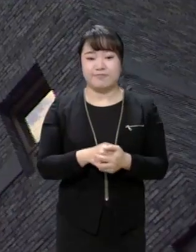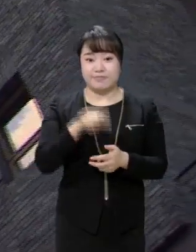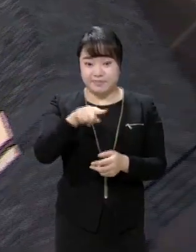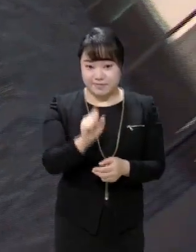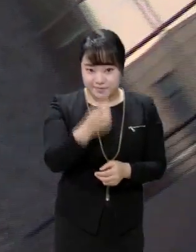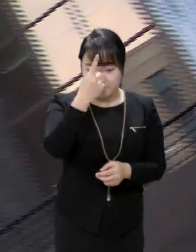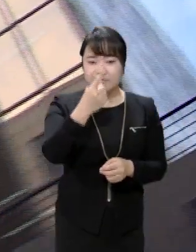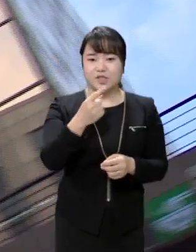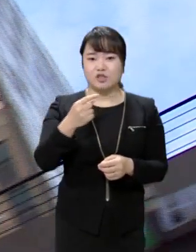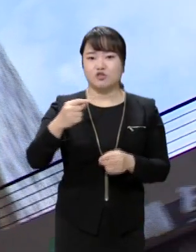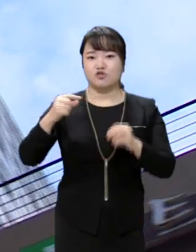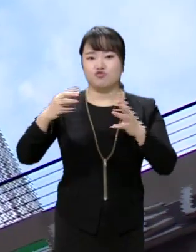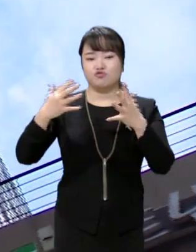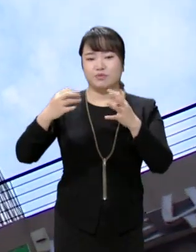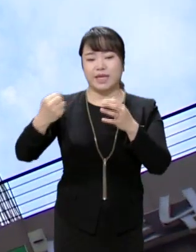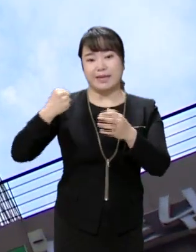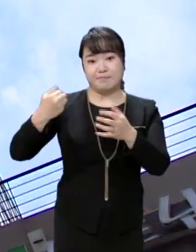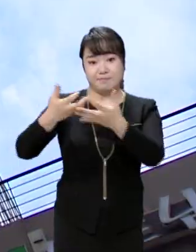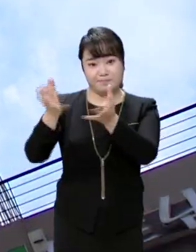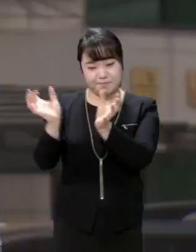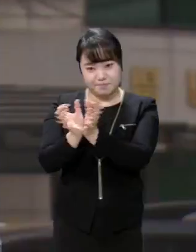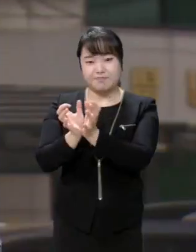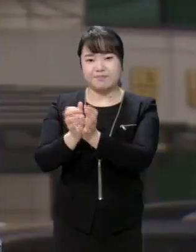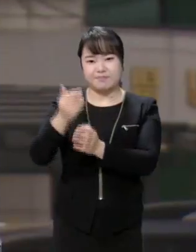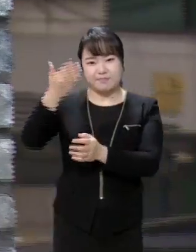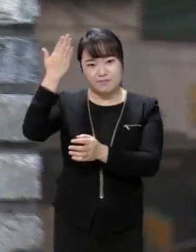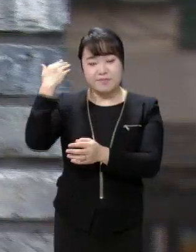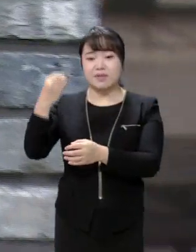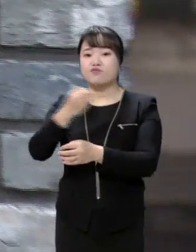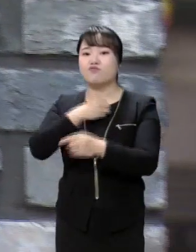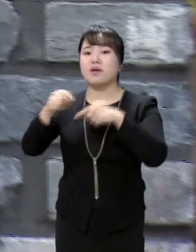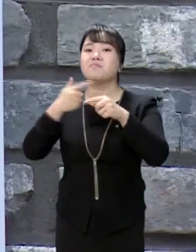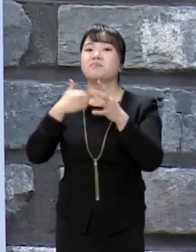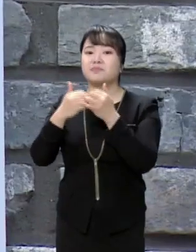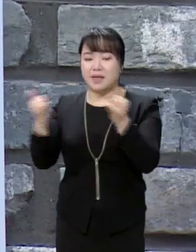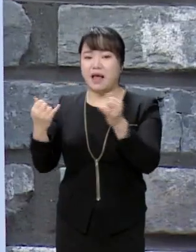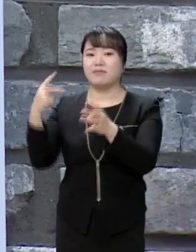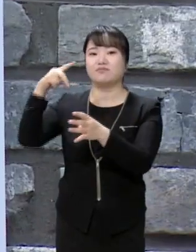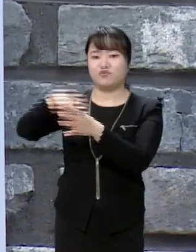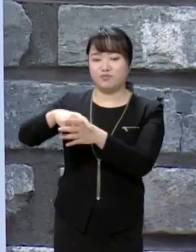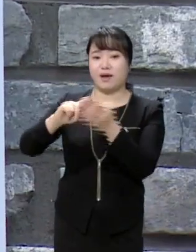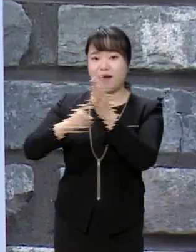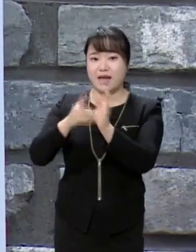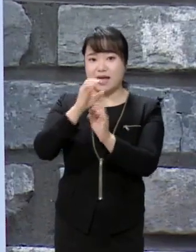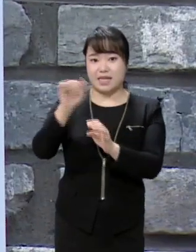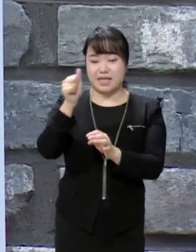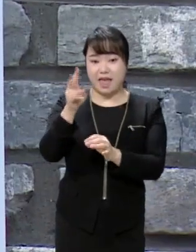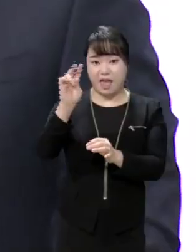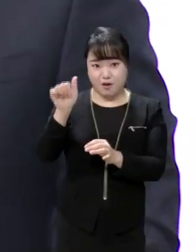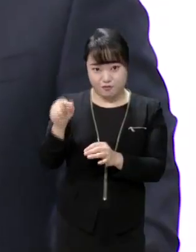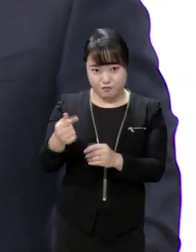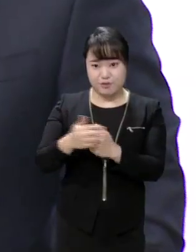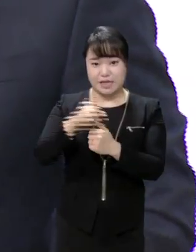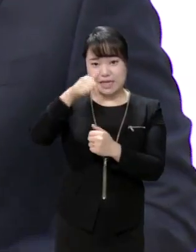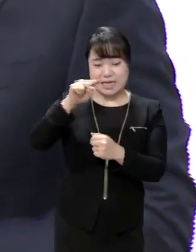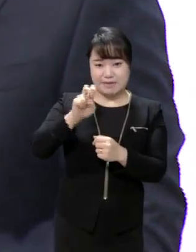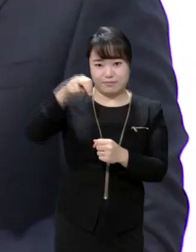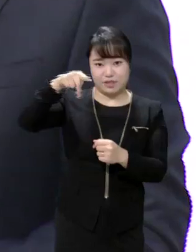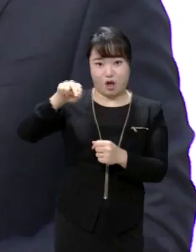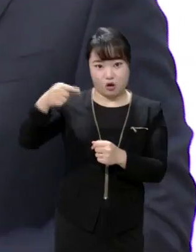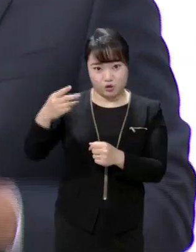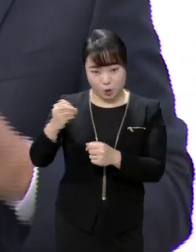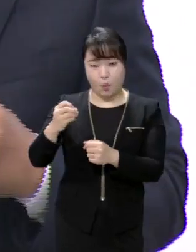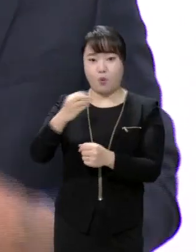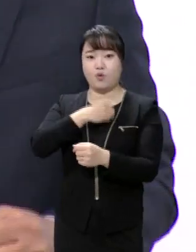국민의 임 에서는 전직 국회의원들의 출마가 이어지고 있습니다 이에 운전 의원에 이어 김선동 전 의원도